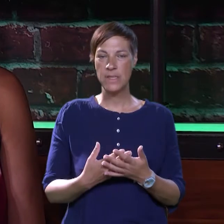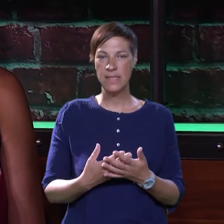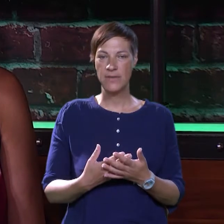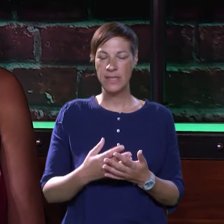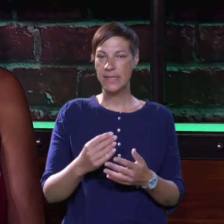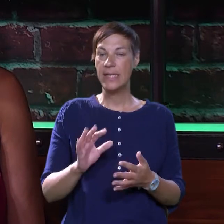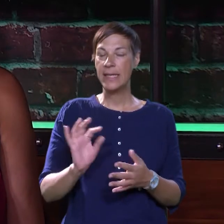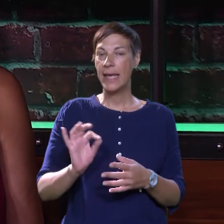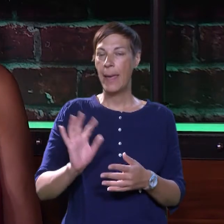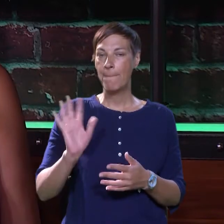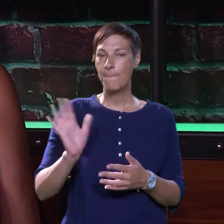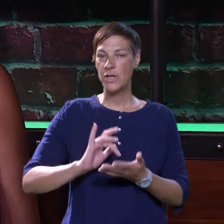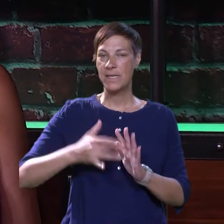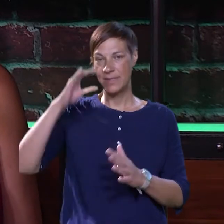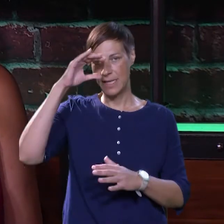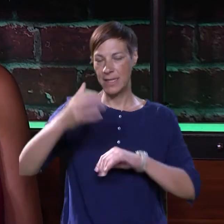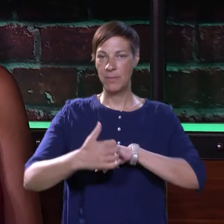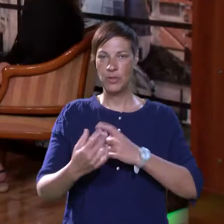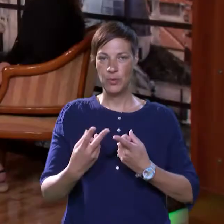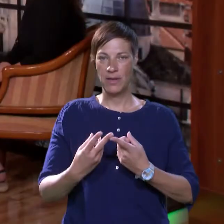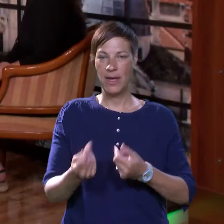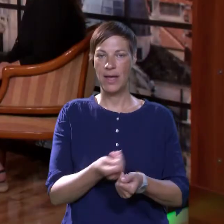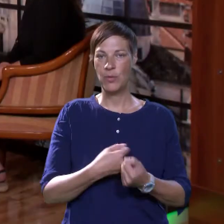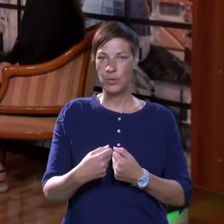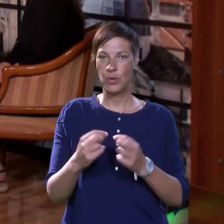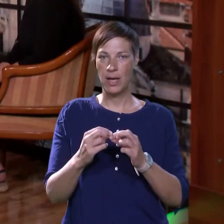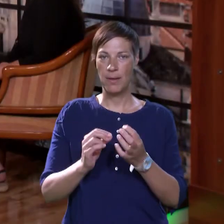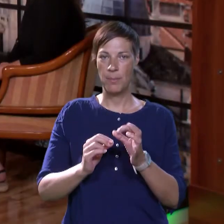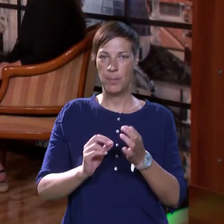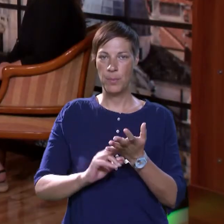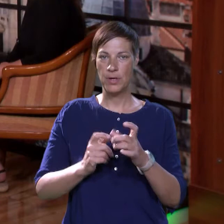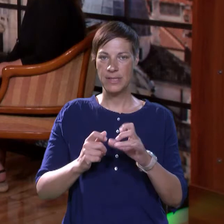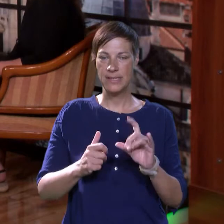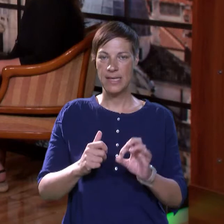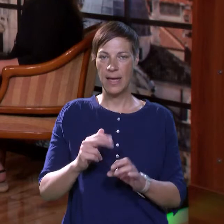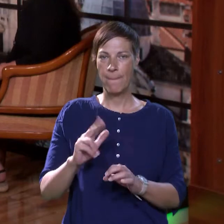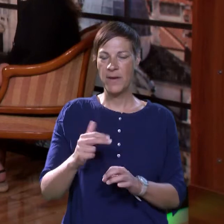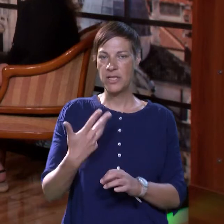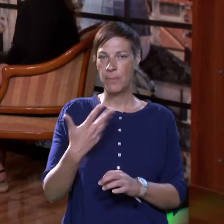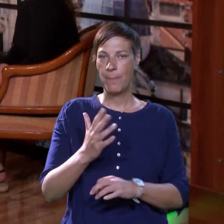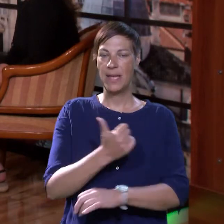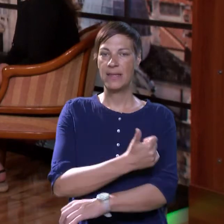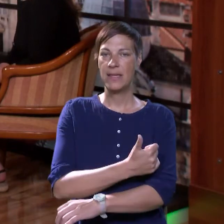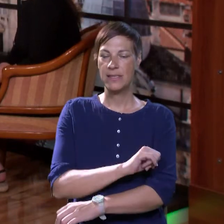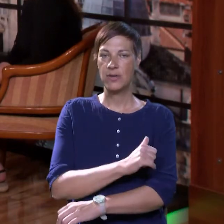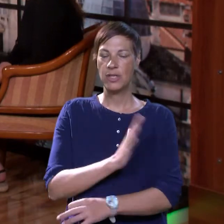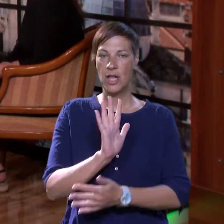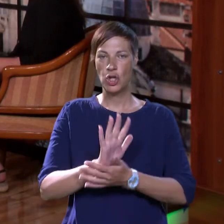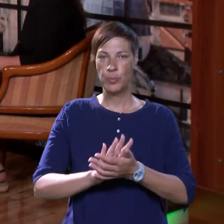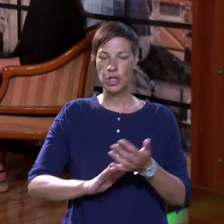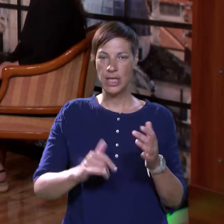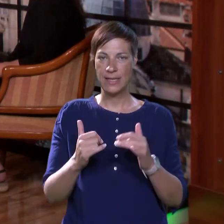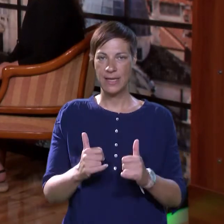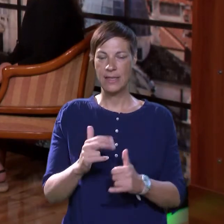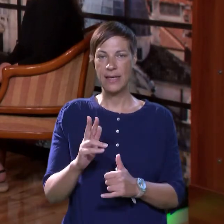i srdačan pozdrav svim gledateljima DUTV-a. Udruga Bonsai postoji već 15 godina. Od samih